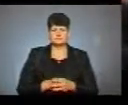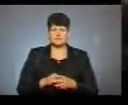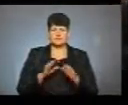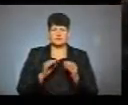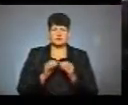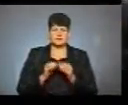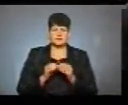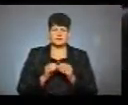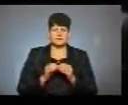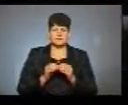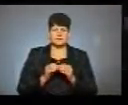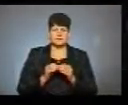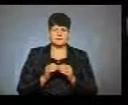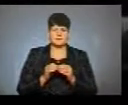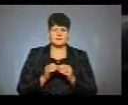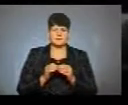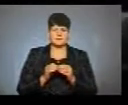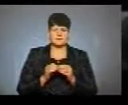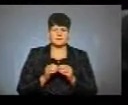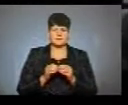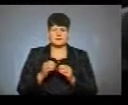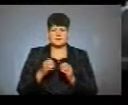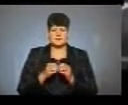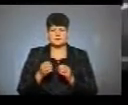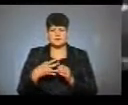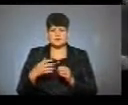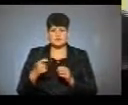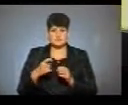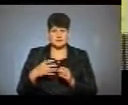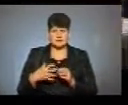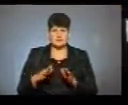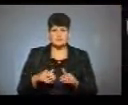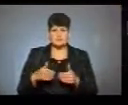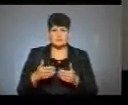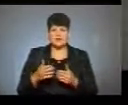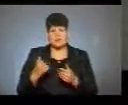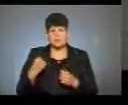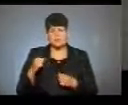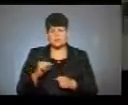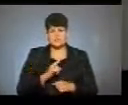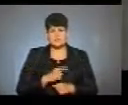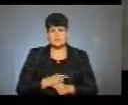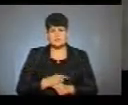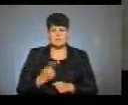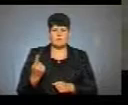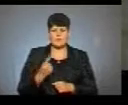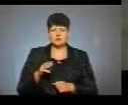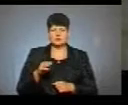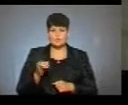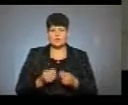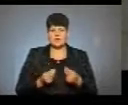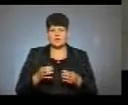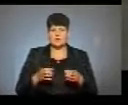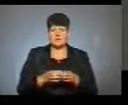хвилин грязний час. 15. Свого в руки не брати. Свого не брати. Удачі вам, хай переможе сильніше. У першому турі грає